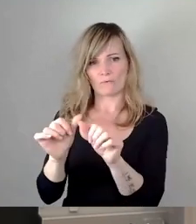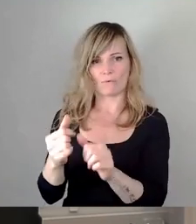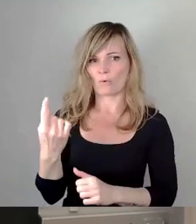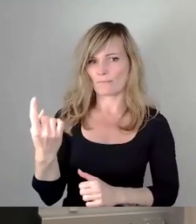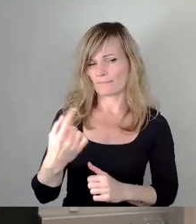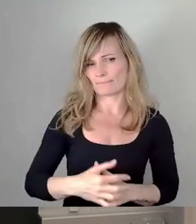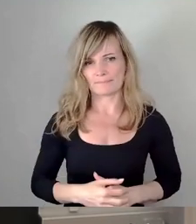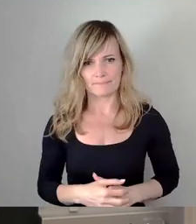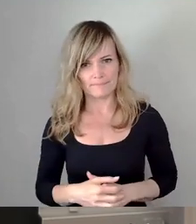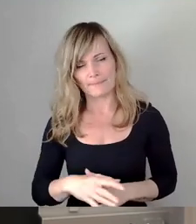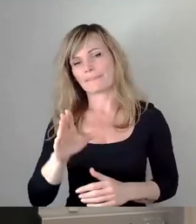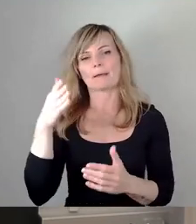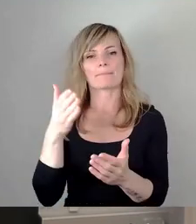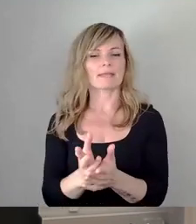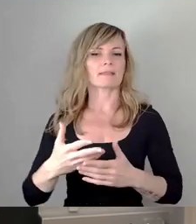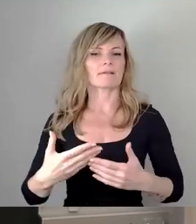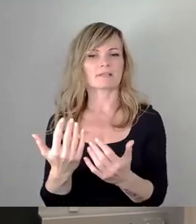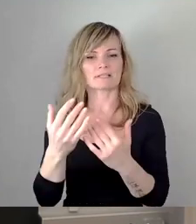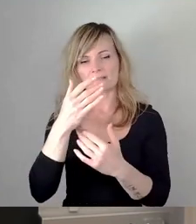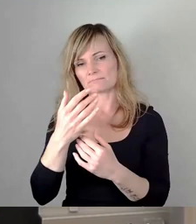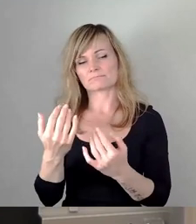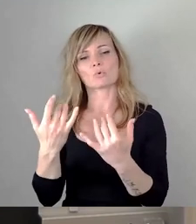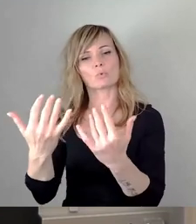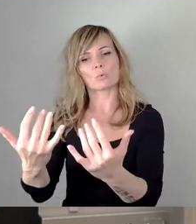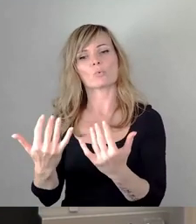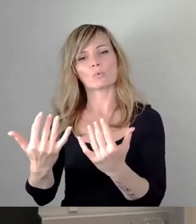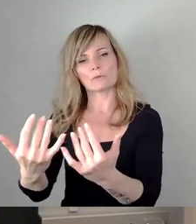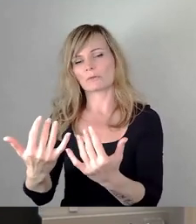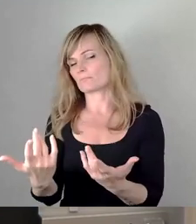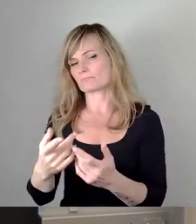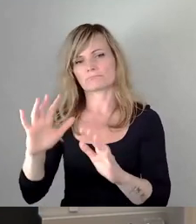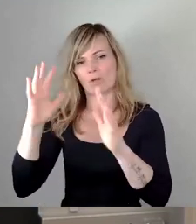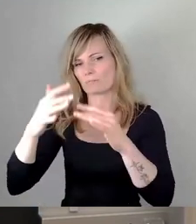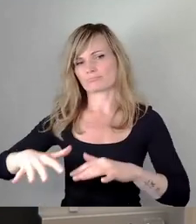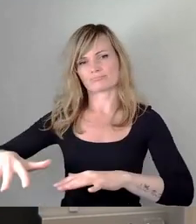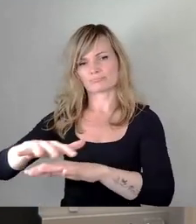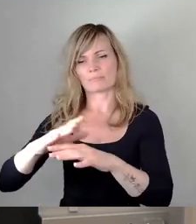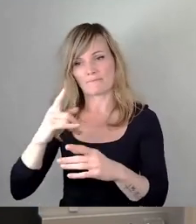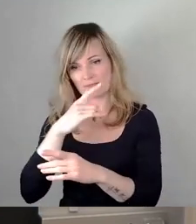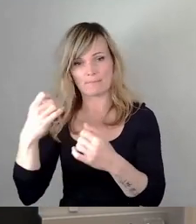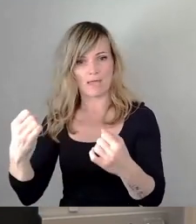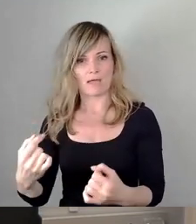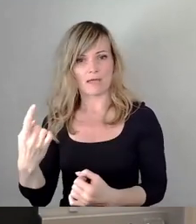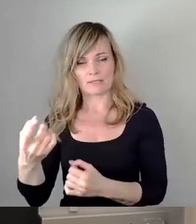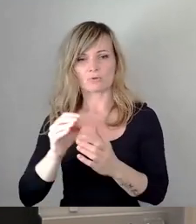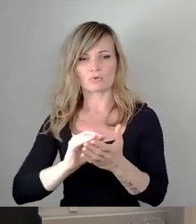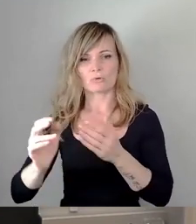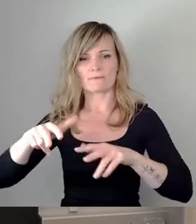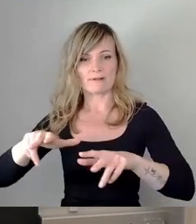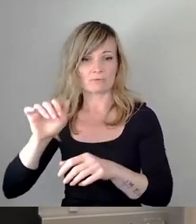eine Grünfläche werden, wenn es entsprechende Mehrheit hier gibt. Das Schulverwaltungsamt hat signalisiert, dass es